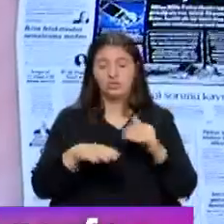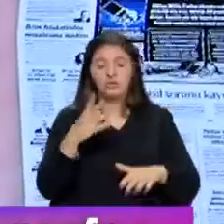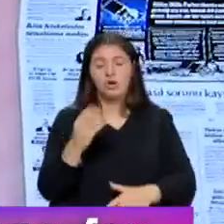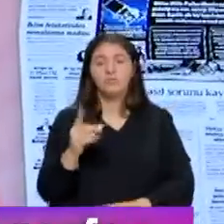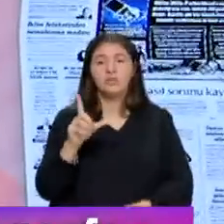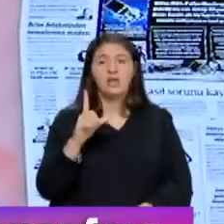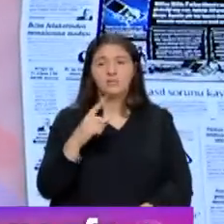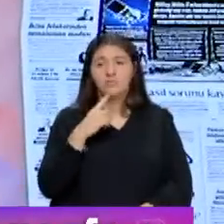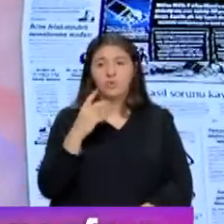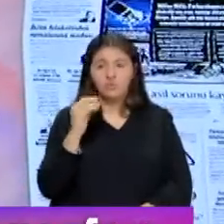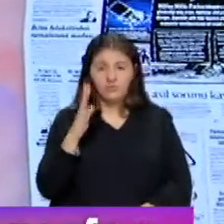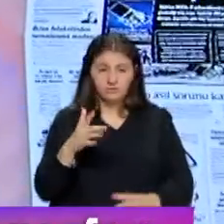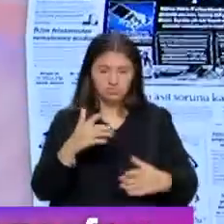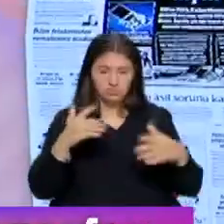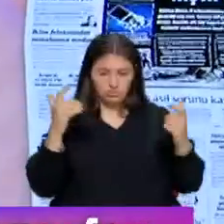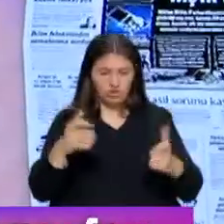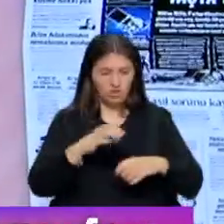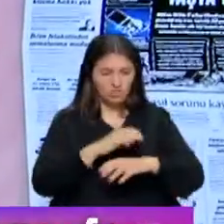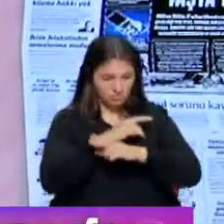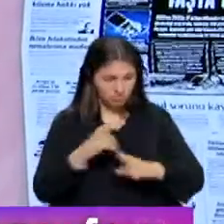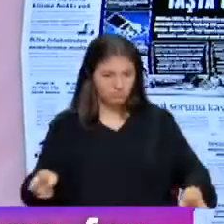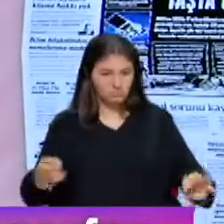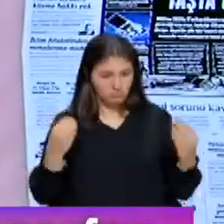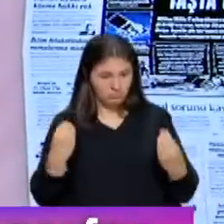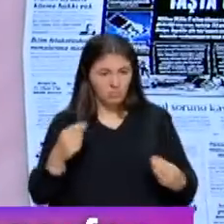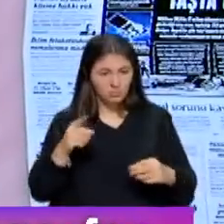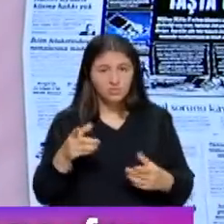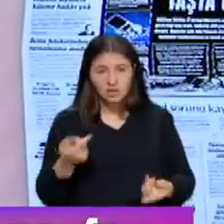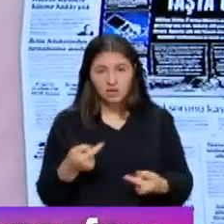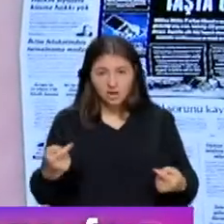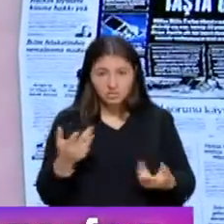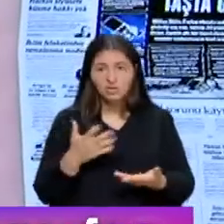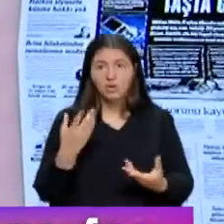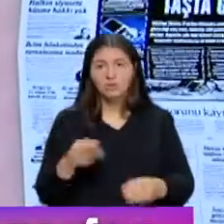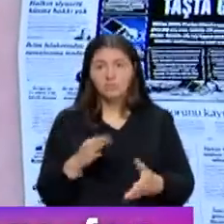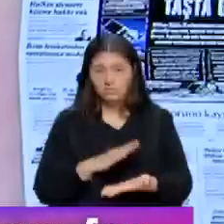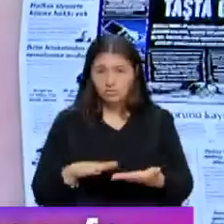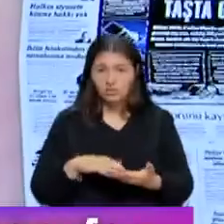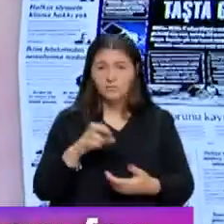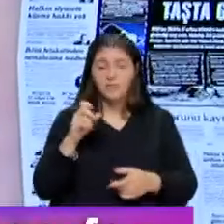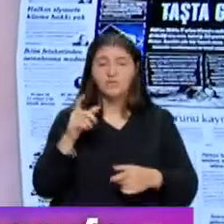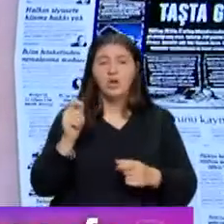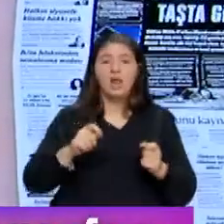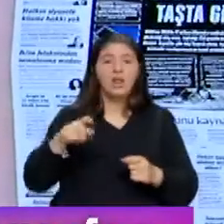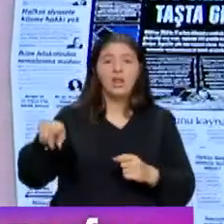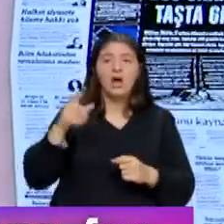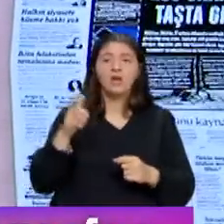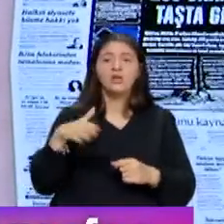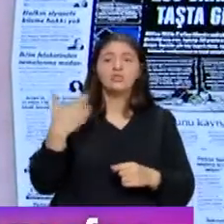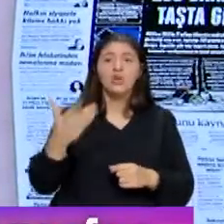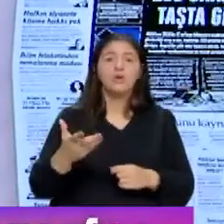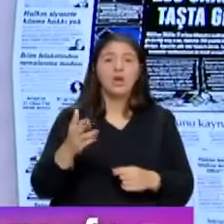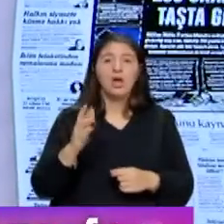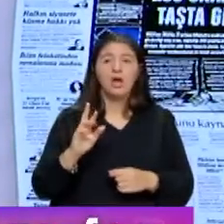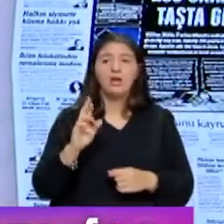edilmelidir o kadar Şehir hastaneleri açıyoruz buralarda bari eksik personel olmasın insanlarda böyle aylar